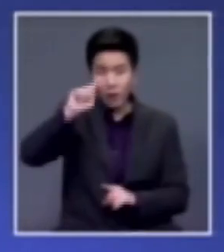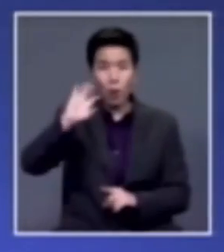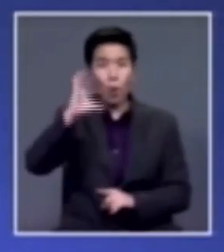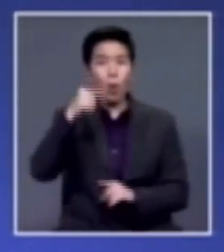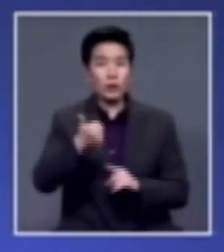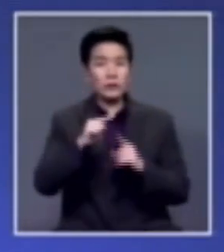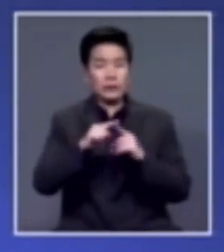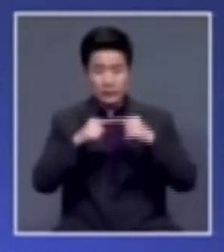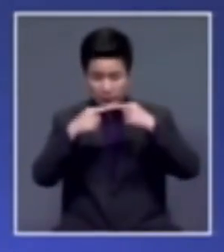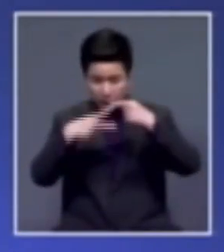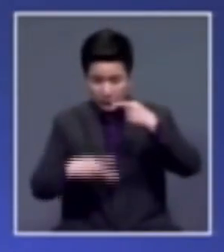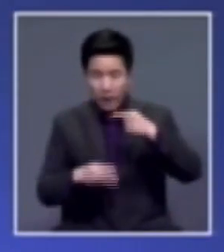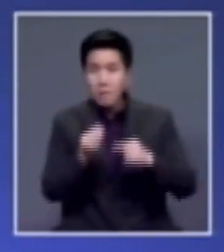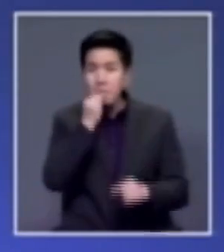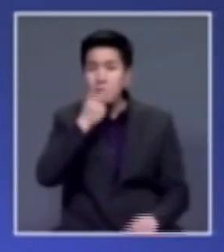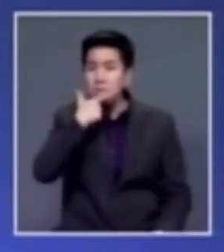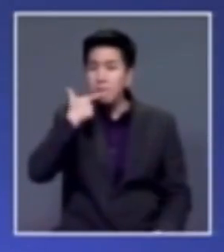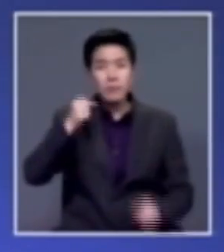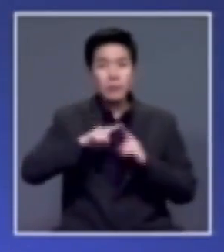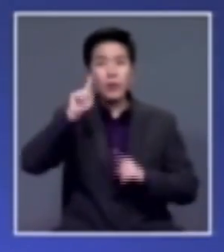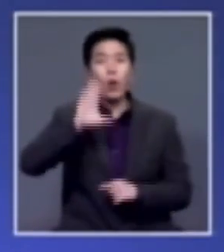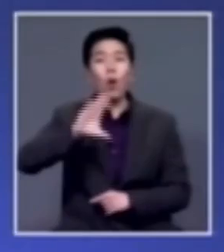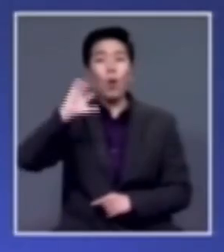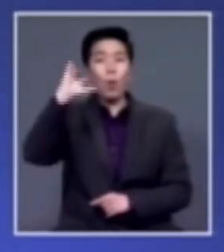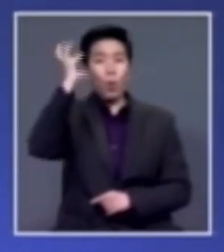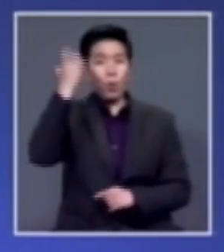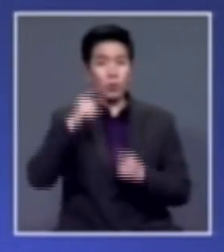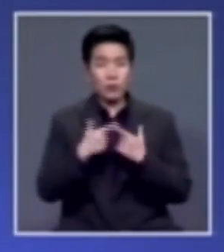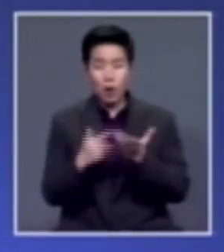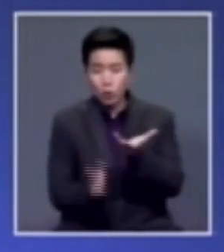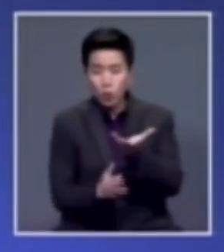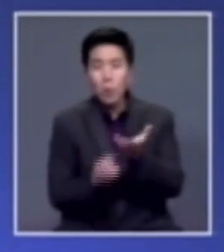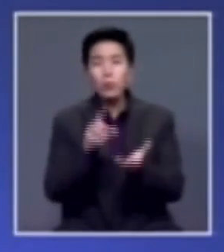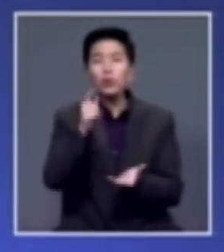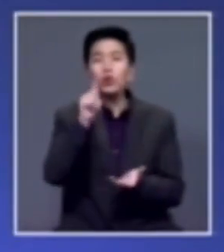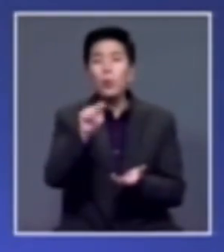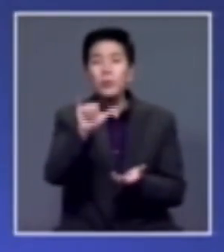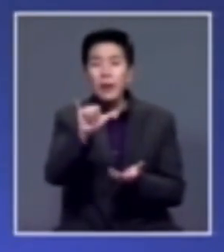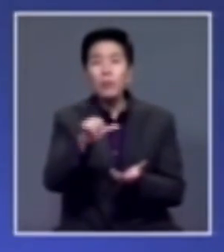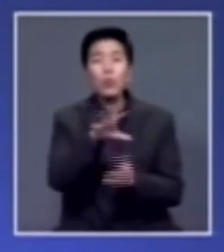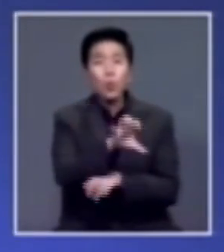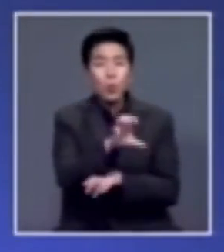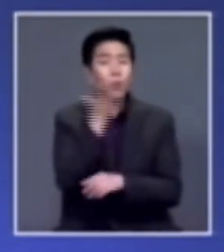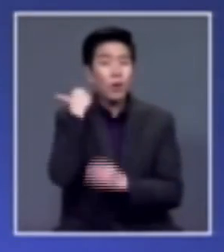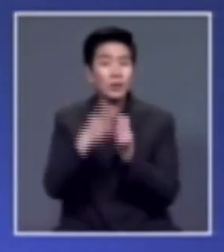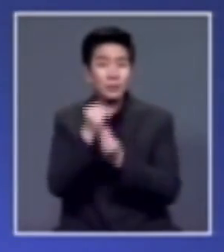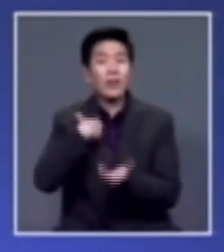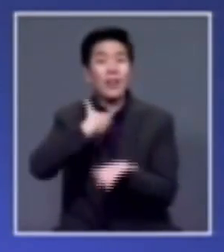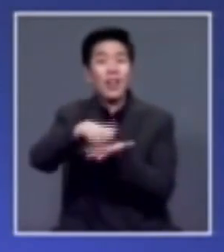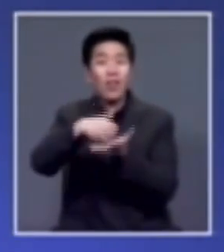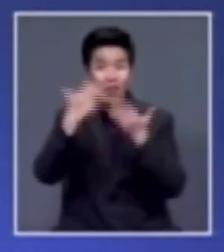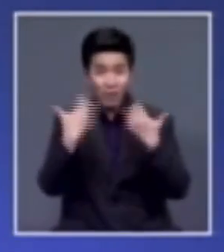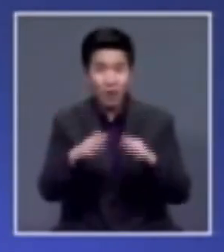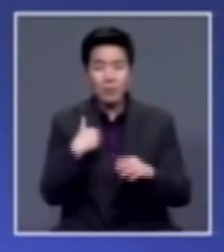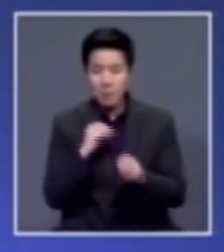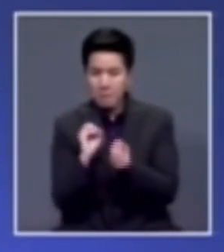ได้จัดอันดับ50สุดยอดอาหารเด็ดจากทั่วโลกนะครับรวมทั้งต้มยำกุ้งและส้มตำผมก็ได้เล่าไปแล้วเมื่อสัปดาห์ก่อนอีกทั้ง